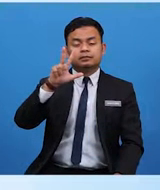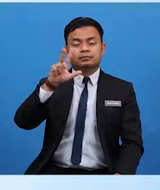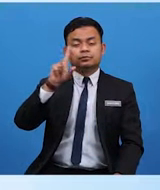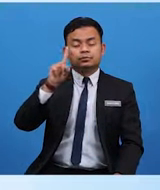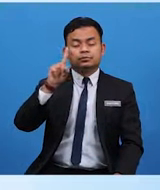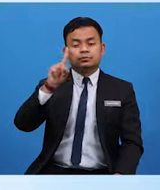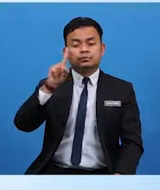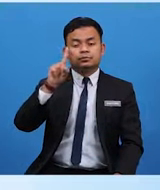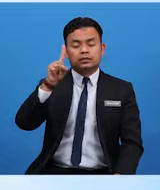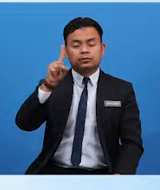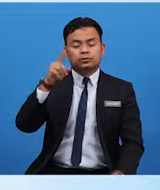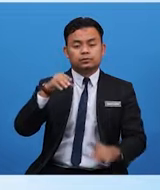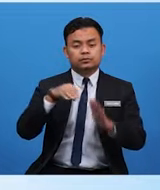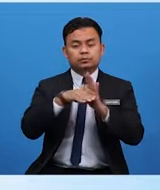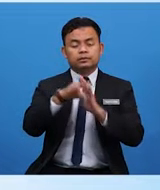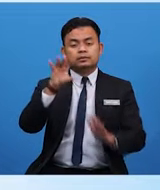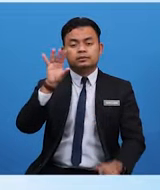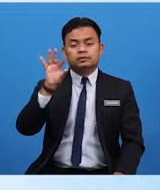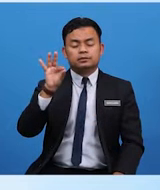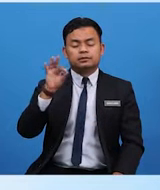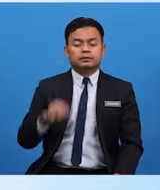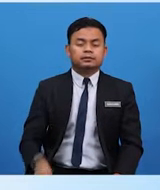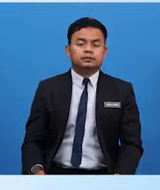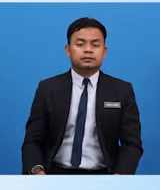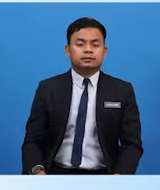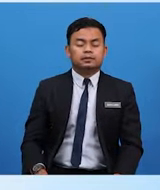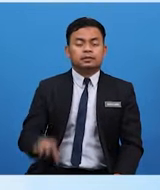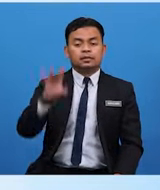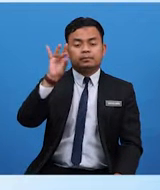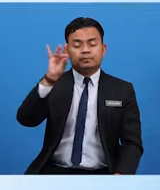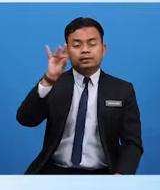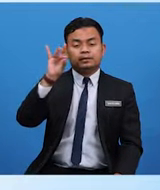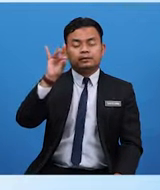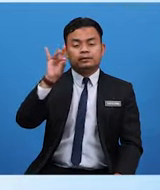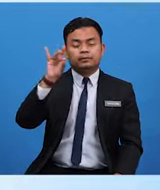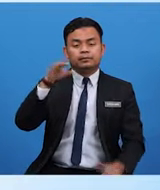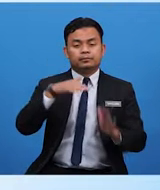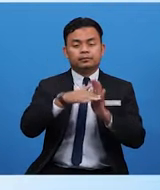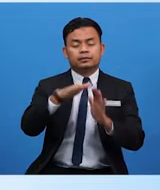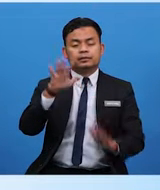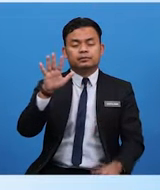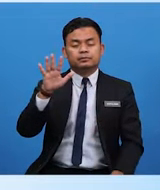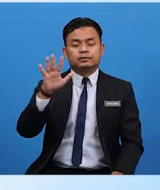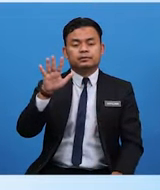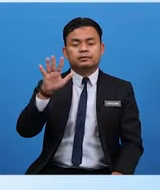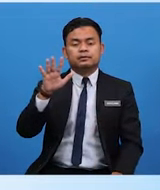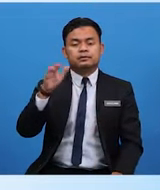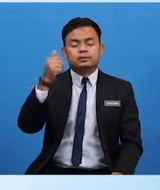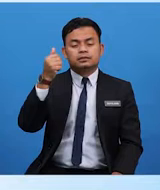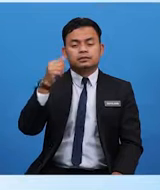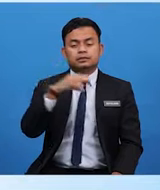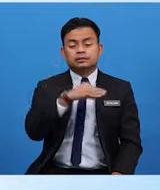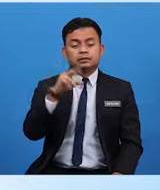per 9 kedua 85 dan ketiga 10 pergi